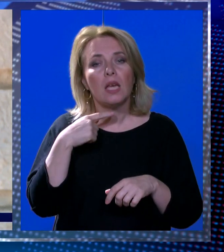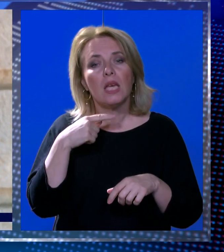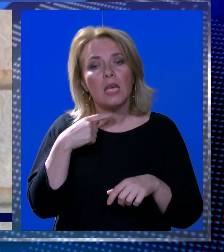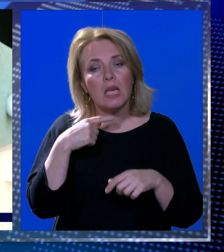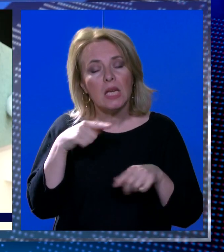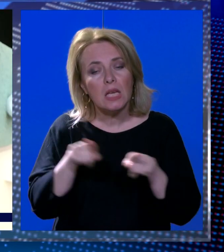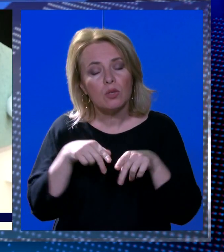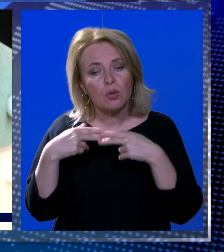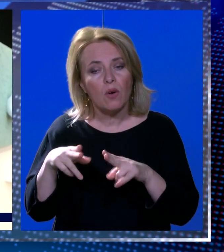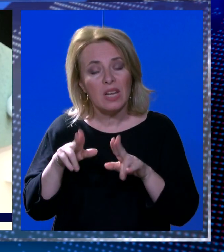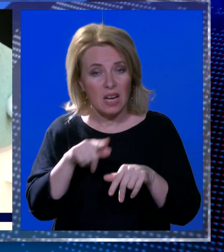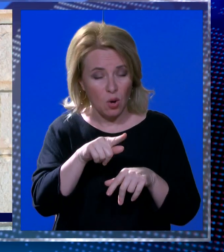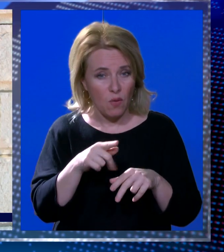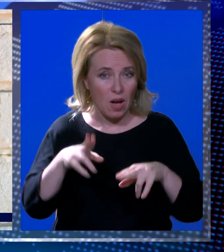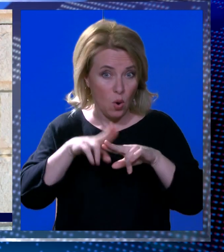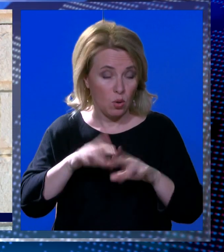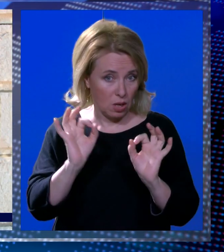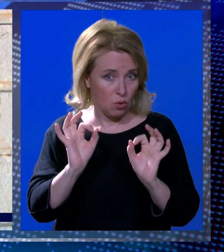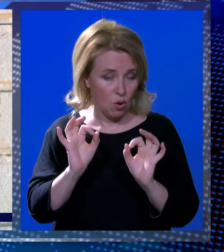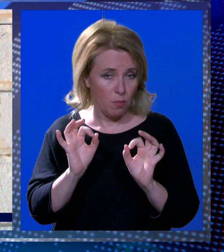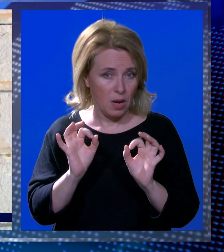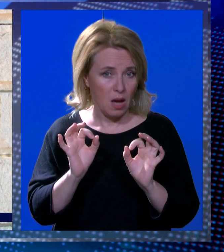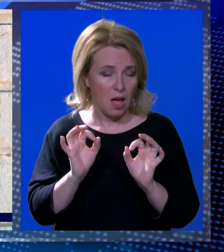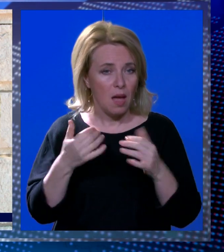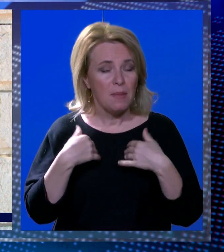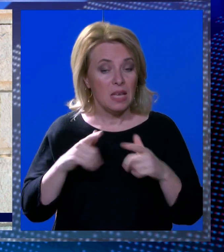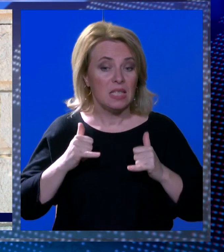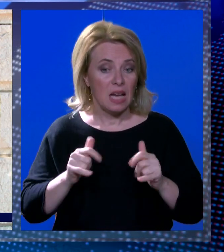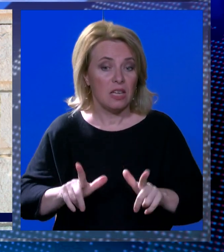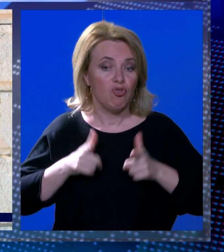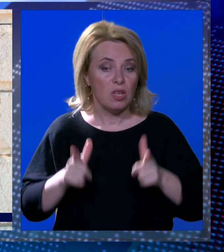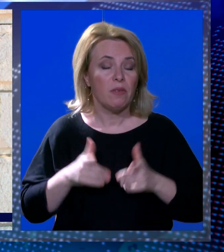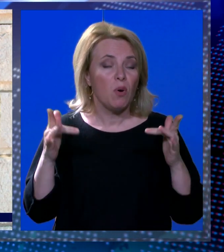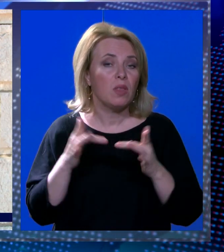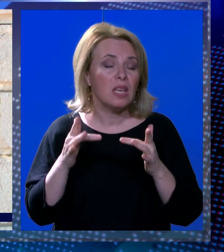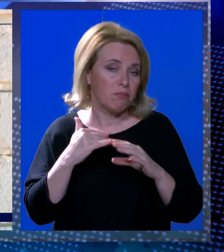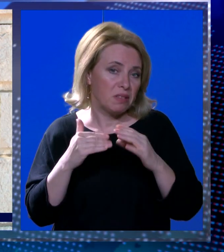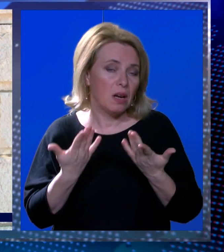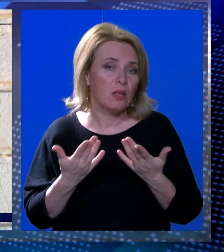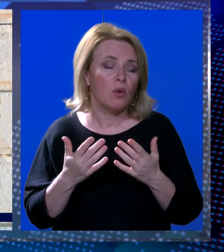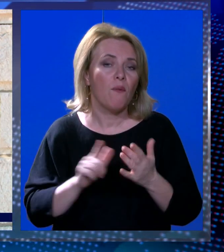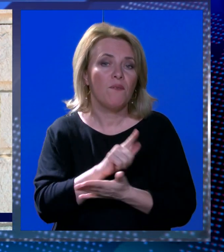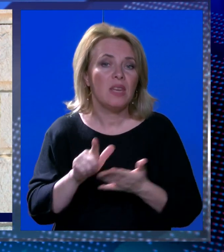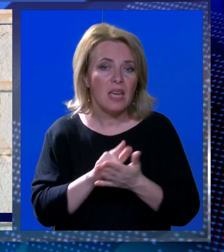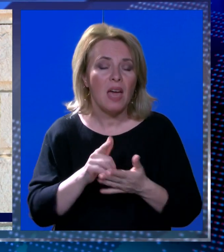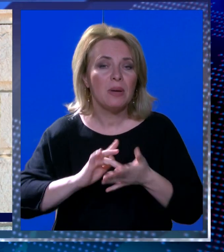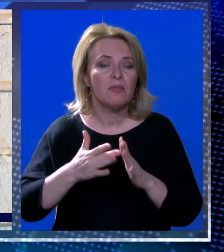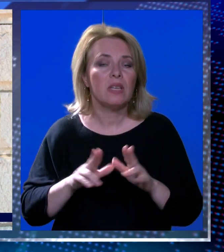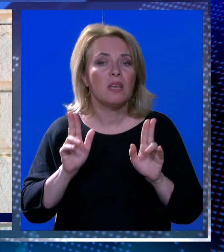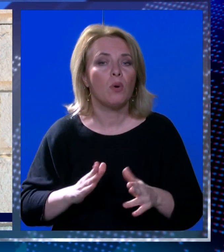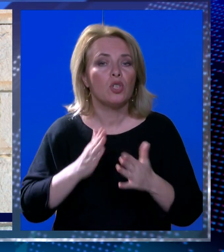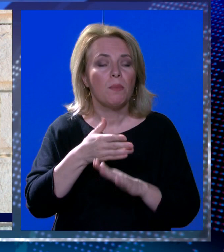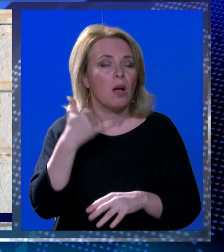odluku dobrim potezom. Pa mislim, živimo u digitalnom dobu, tako da se sve može putem pametnog telefona